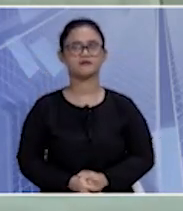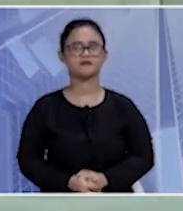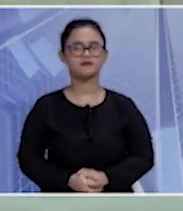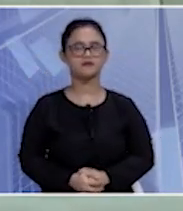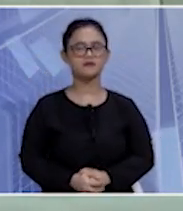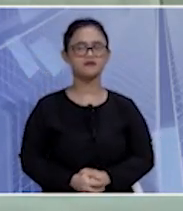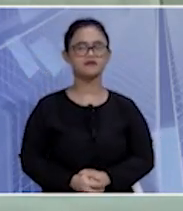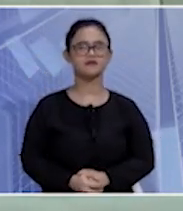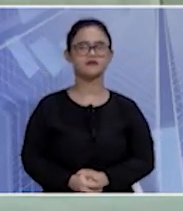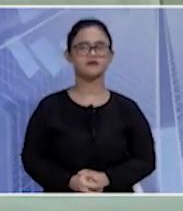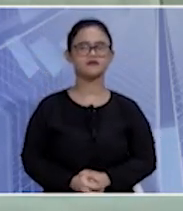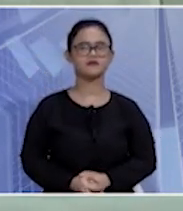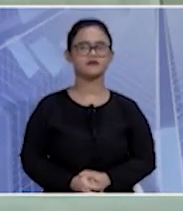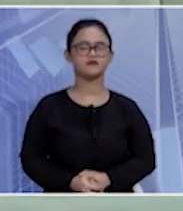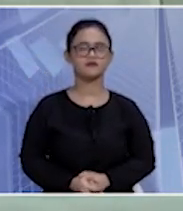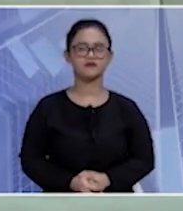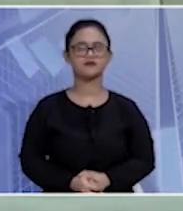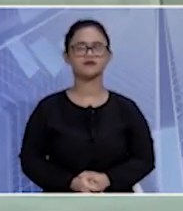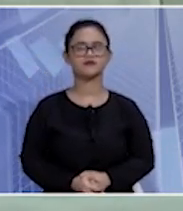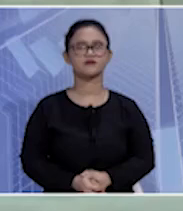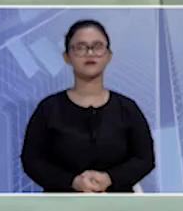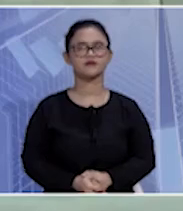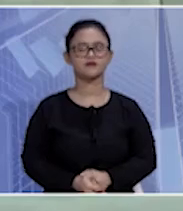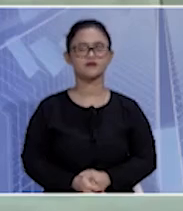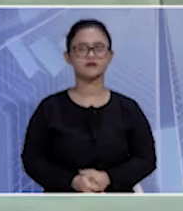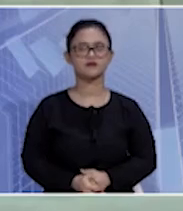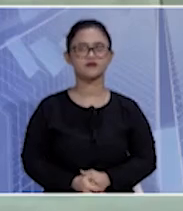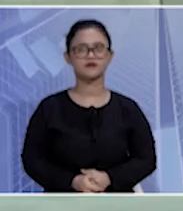Refika Sibarani Abdul Rashid i Hai melaporkan